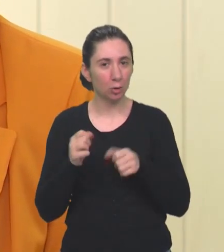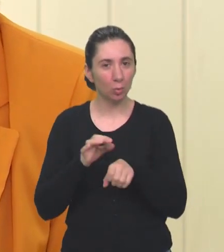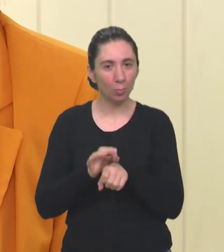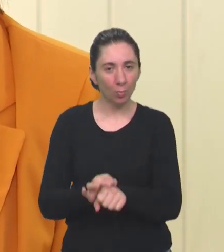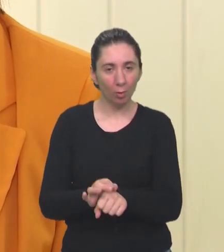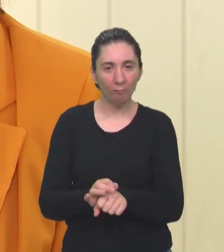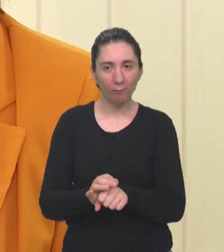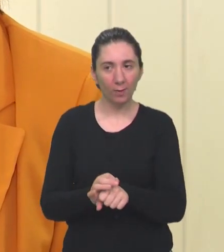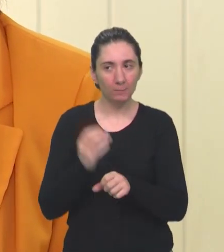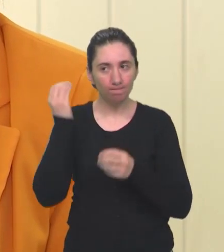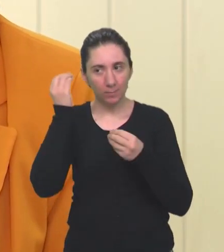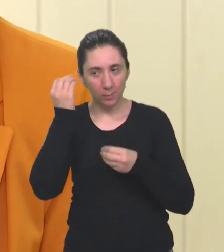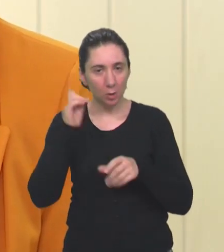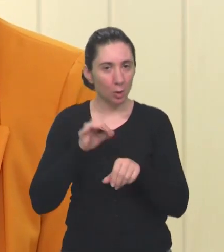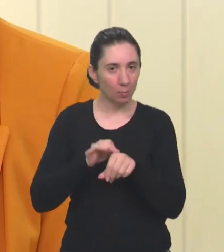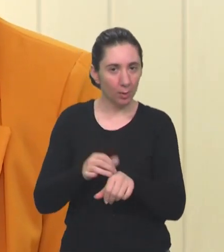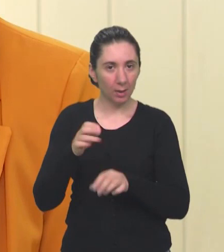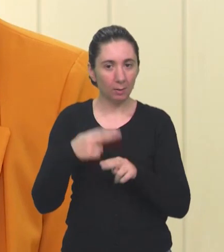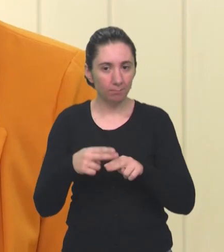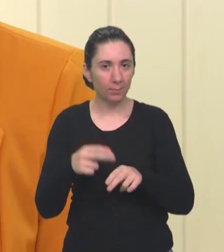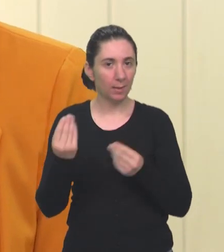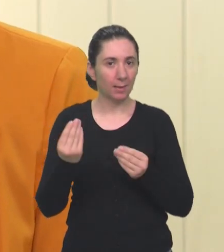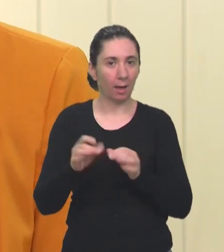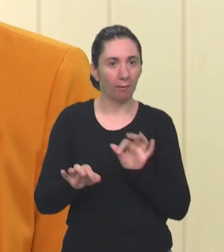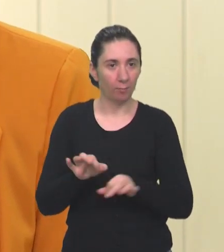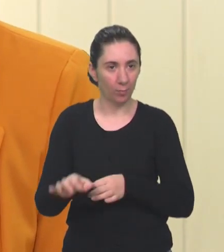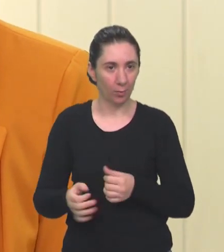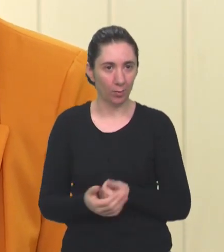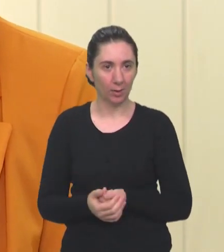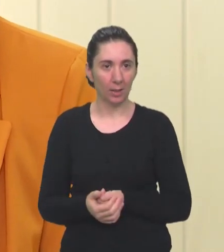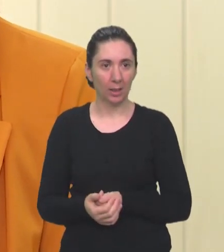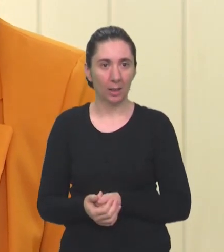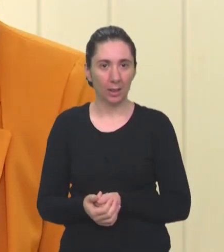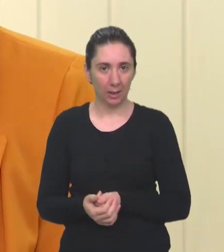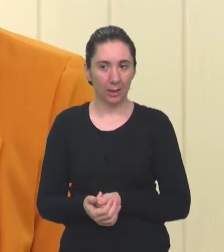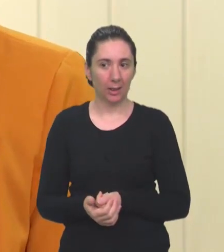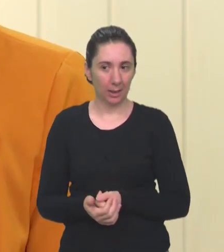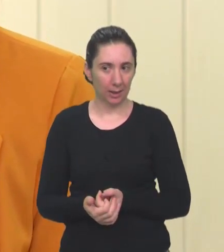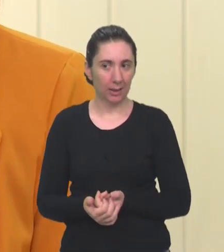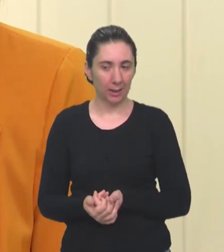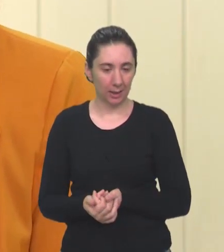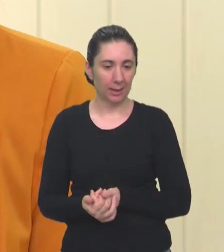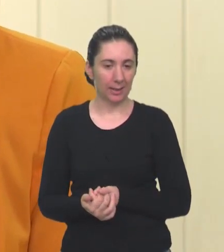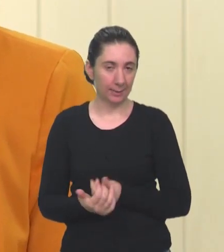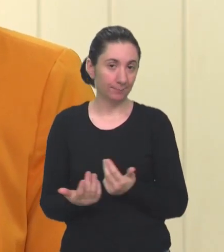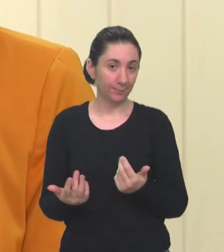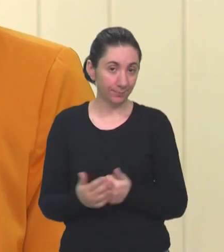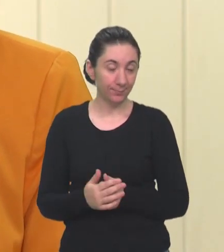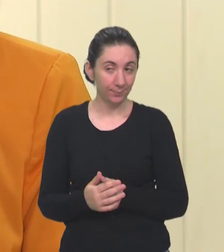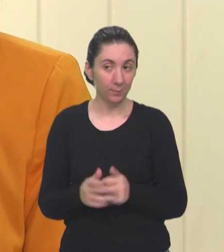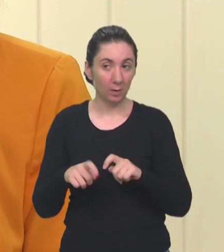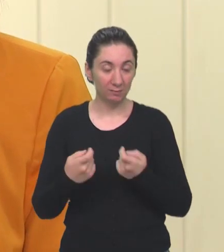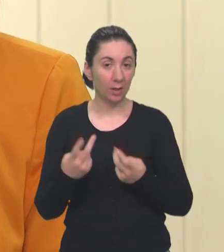sprovesti u djelo, osmisliti, sprovesti u djelo, realizirati određeni projekt? Da. Pa u